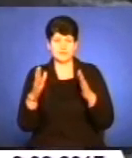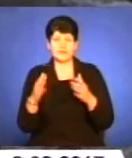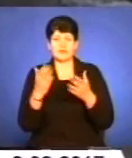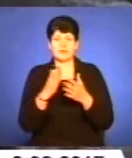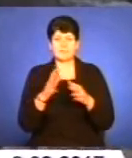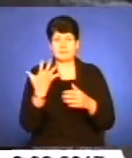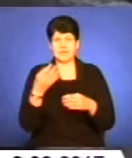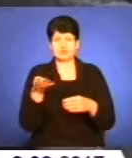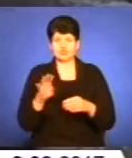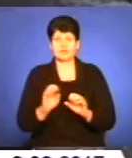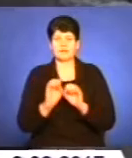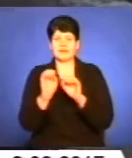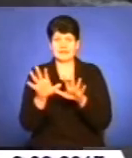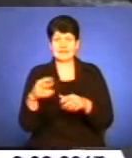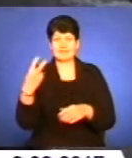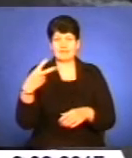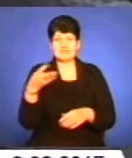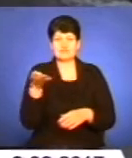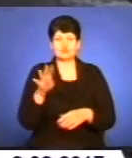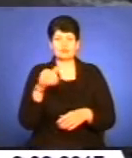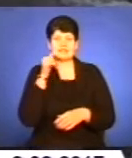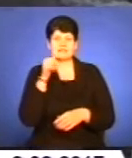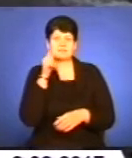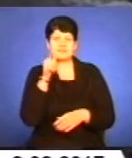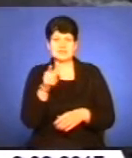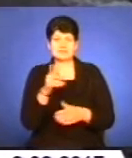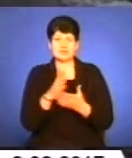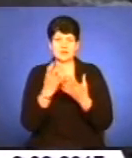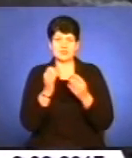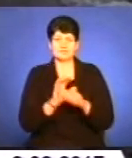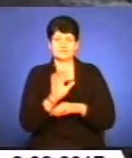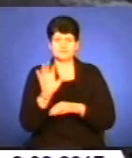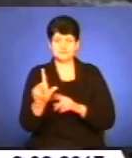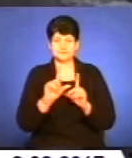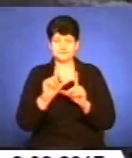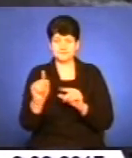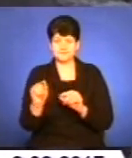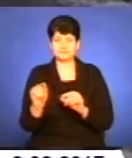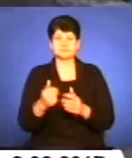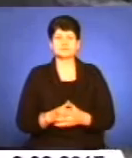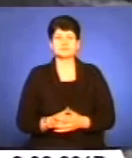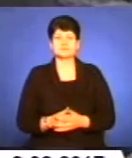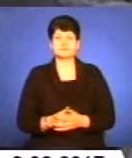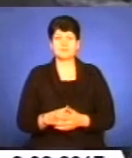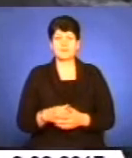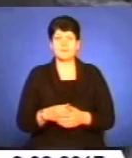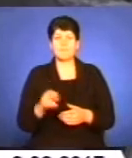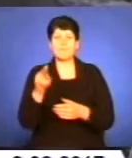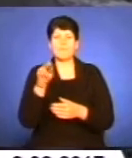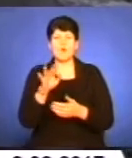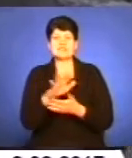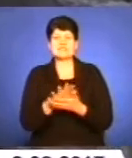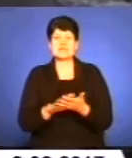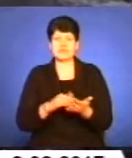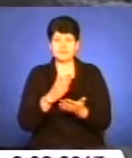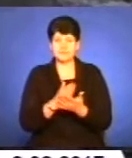і, здається, 20 штук десь завтра, післязавтра має їхати. От, тобто по заявкам.